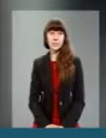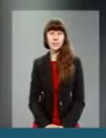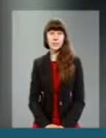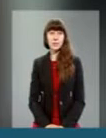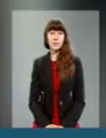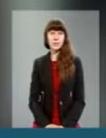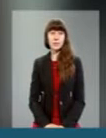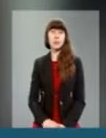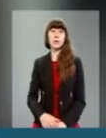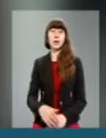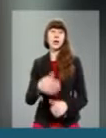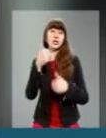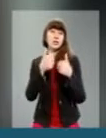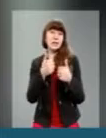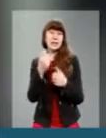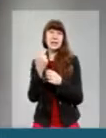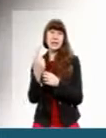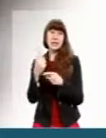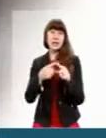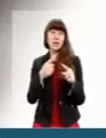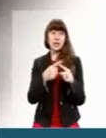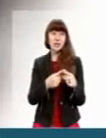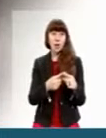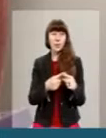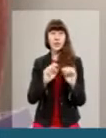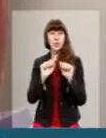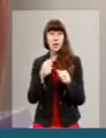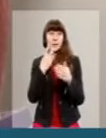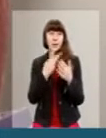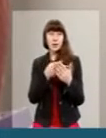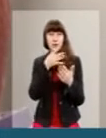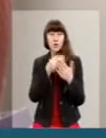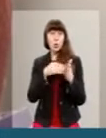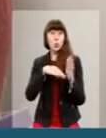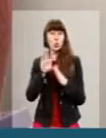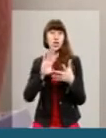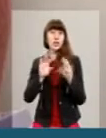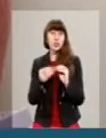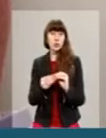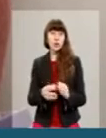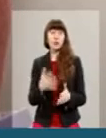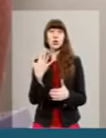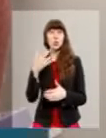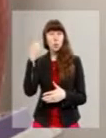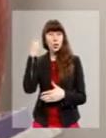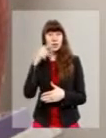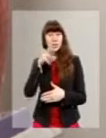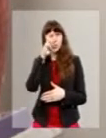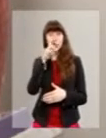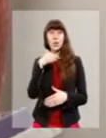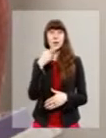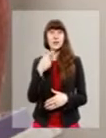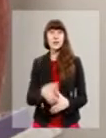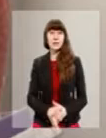қаншалықты меңгергендігін көрсете алды. Үздік шыққандар арнайы марапаттарға ие болды. Яғни бұл қашықтықтан болғандықтан біз